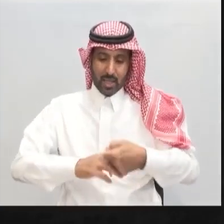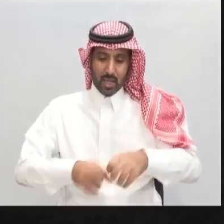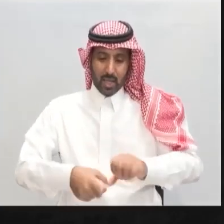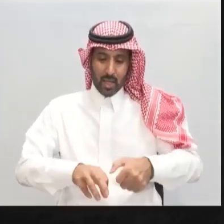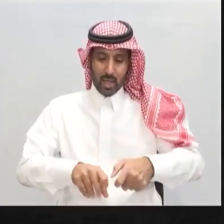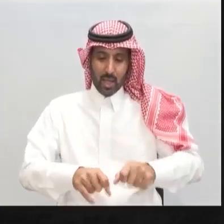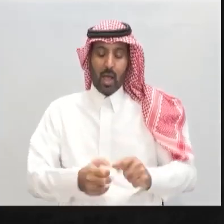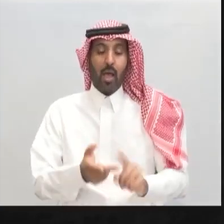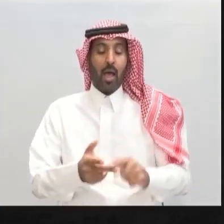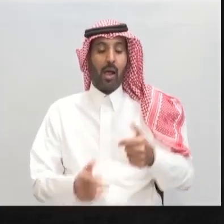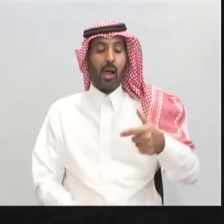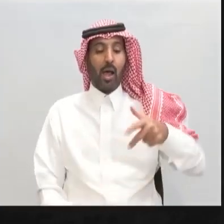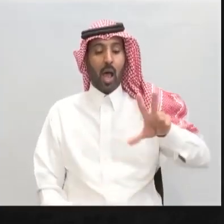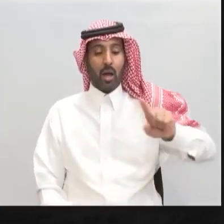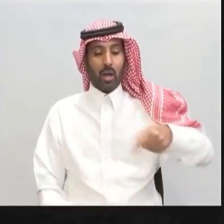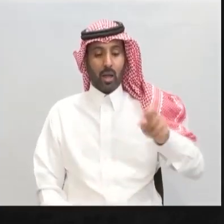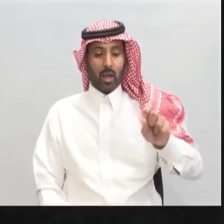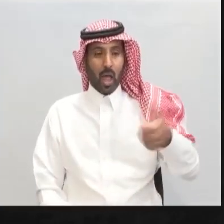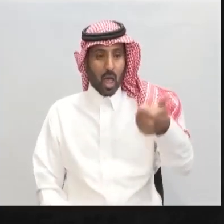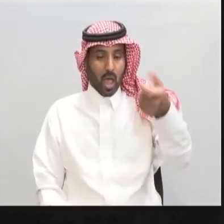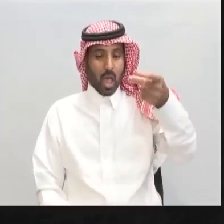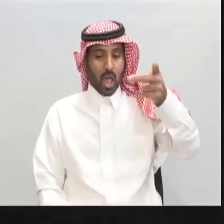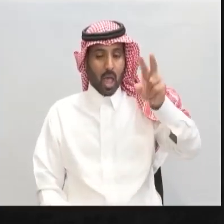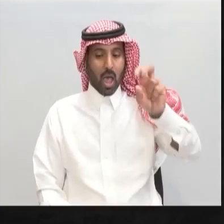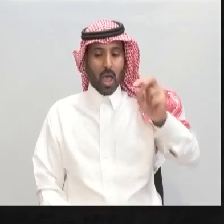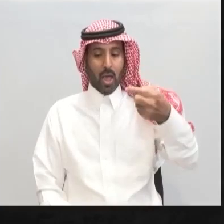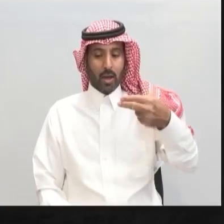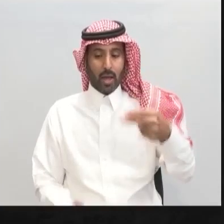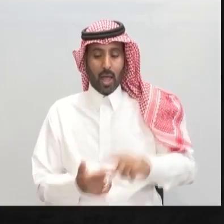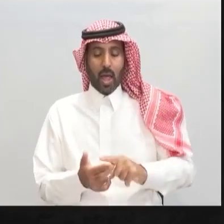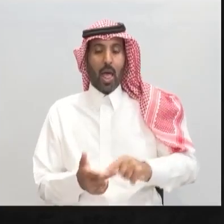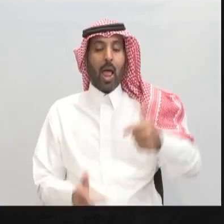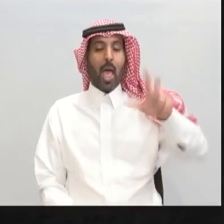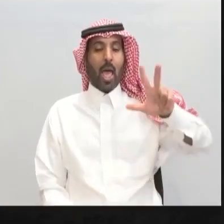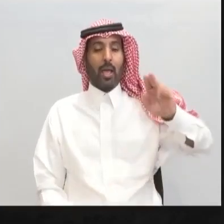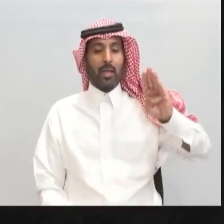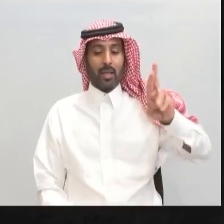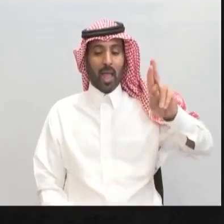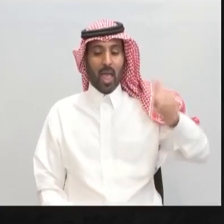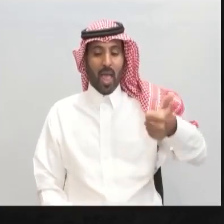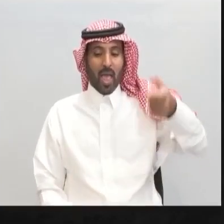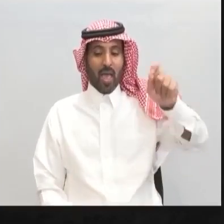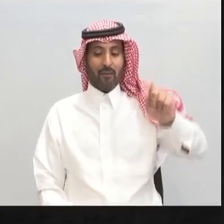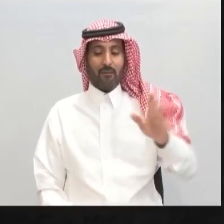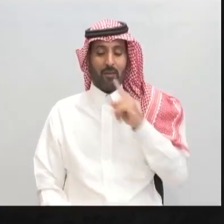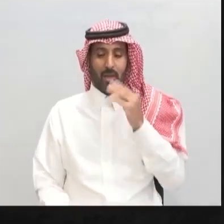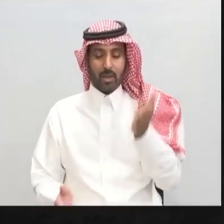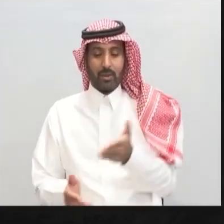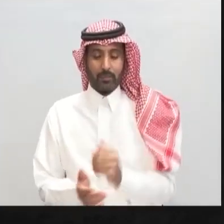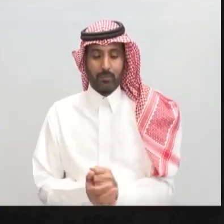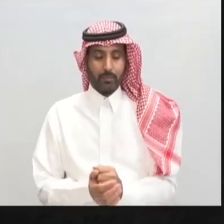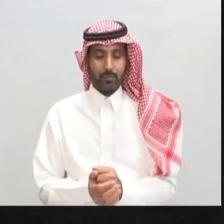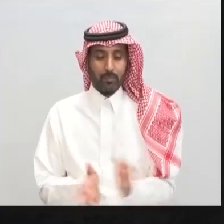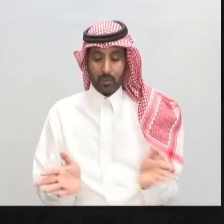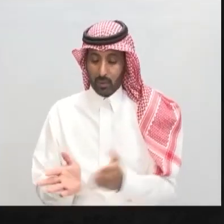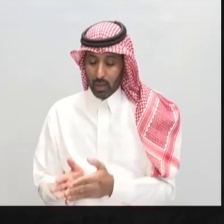فيقول ضع هذه الايه التي نزلت في سوره كذا يسمي له السوره بعد ايه كذا فياتي